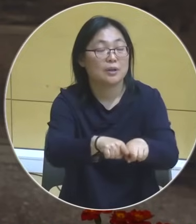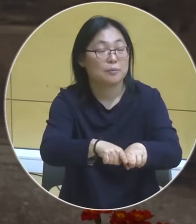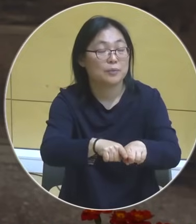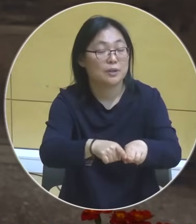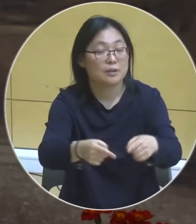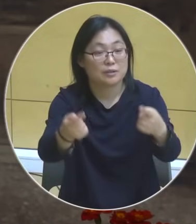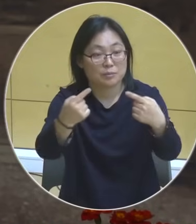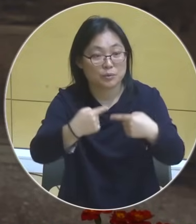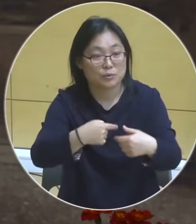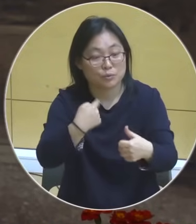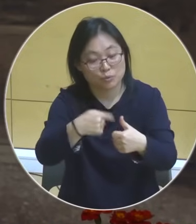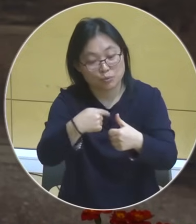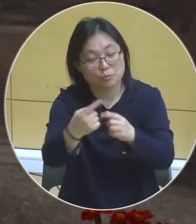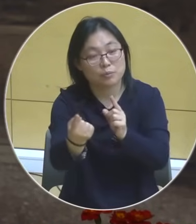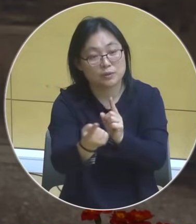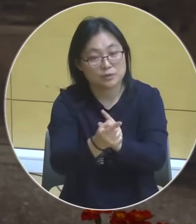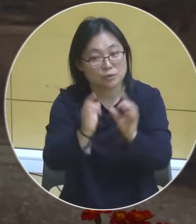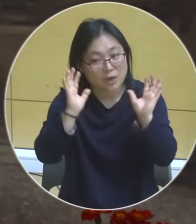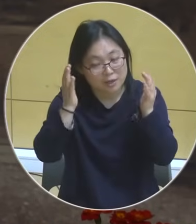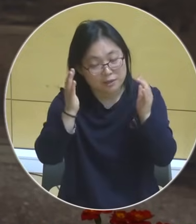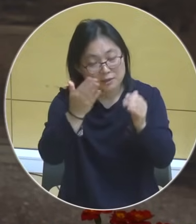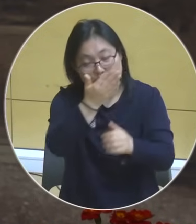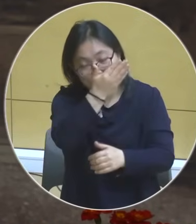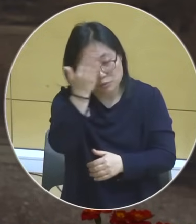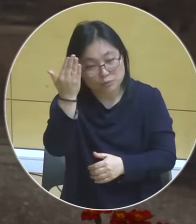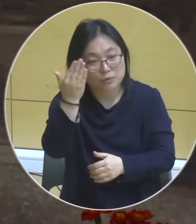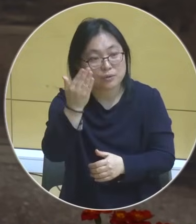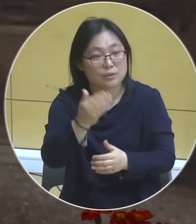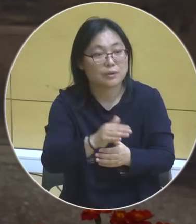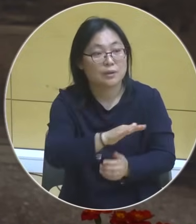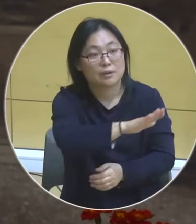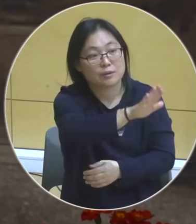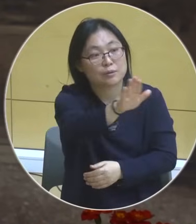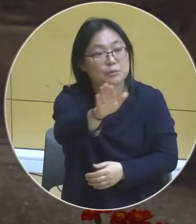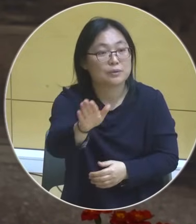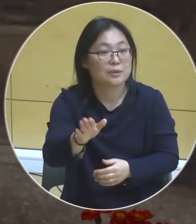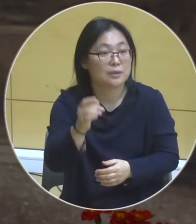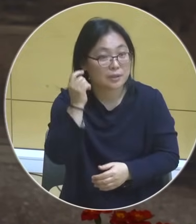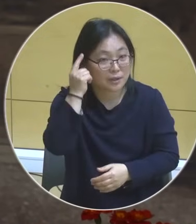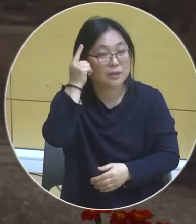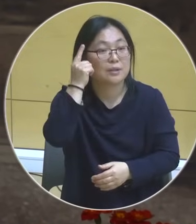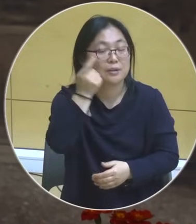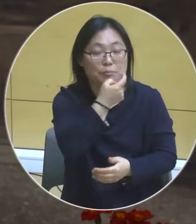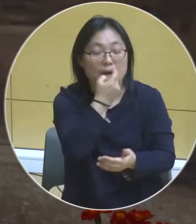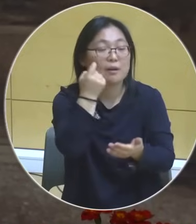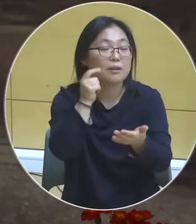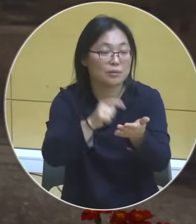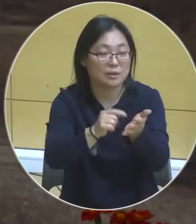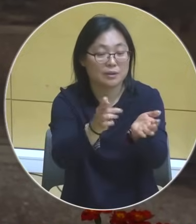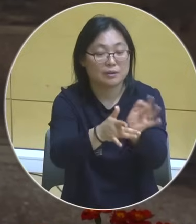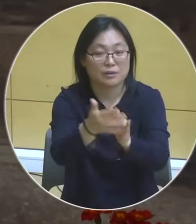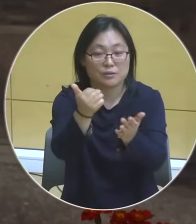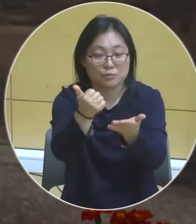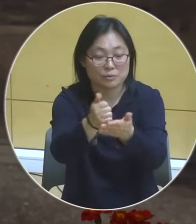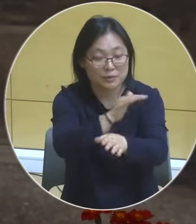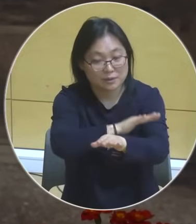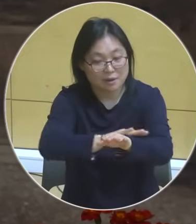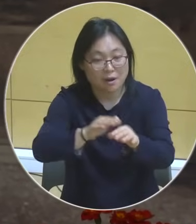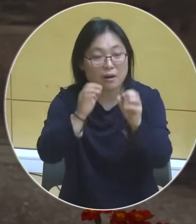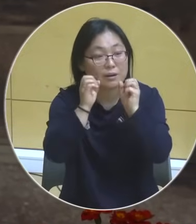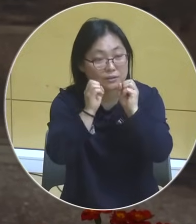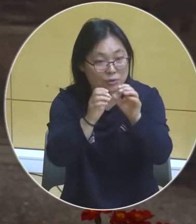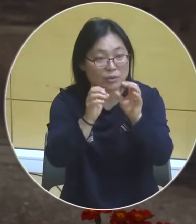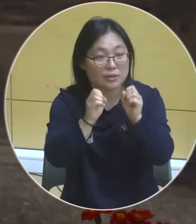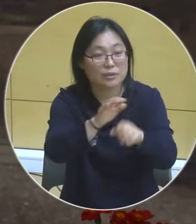받으시고 정말 우리 어린이들에게, 우리 청소년들에게 정말 여러분이 깨달은 또 발견한 예수님을 잘 증거해 주는